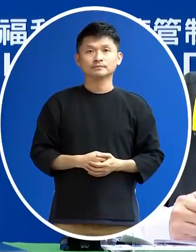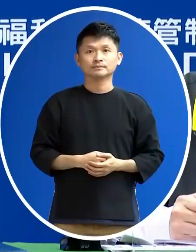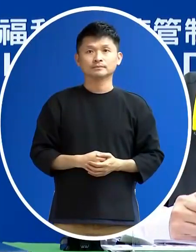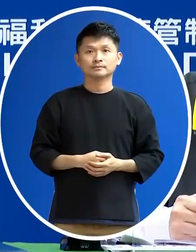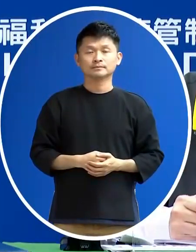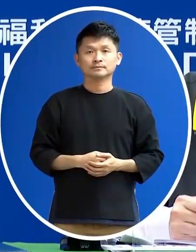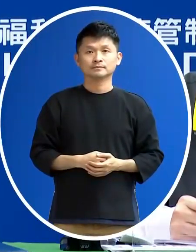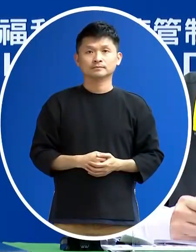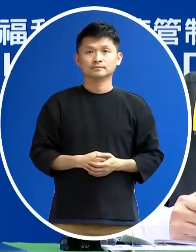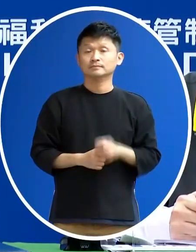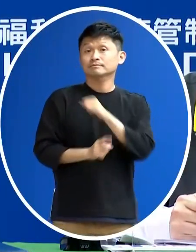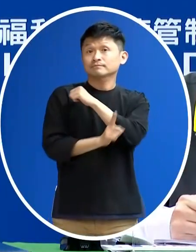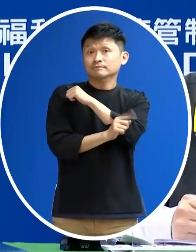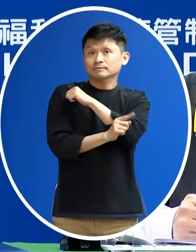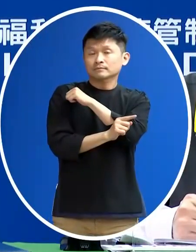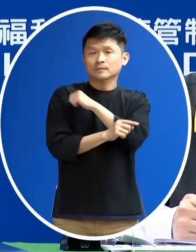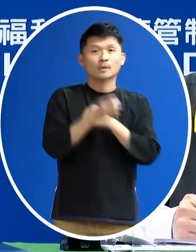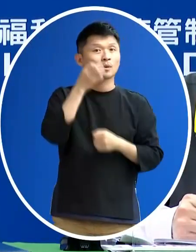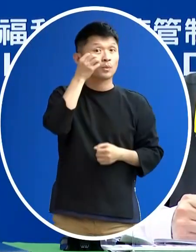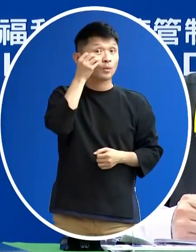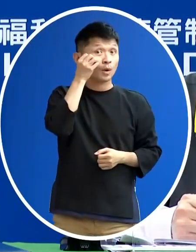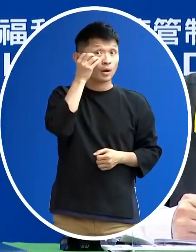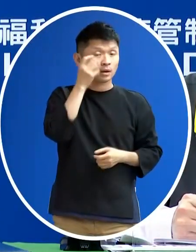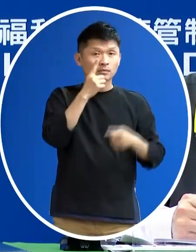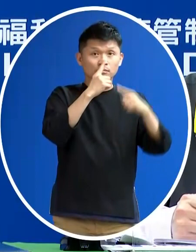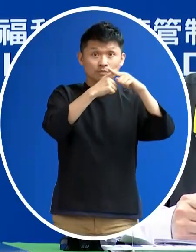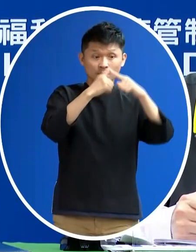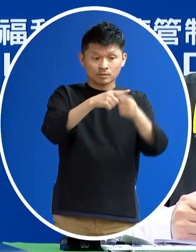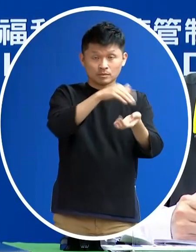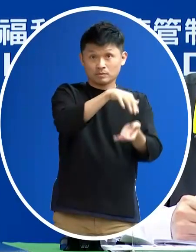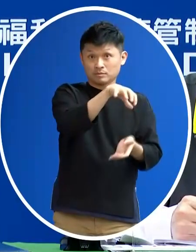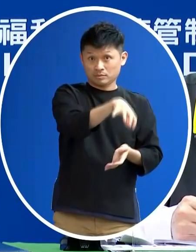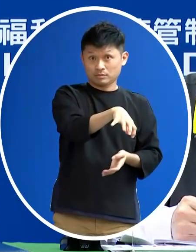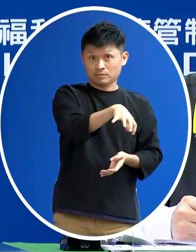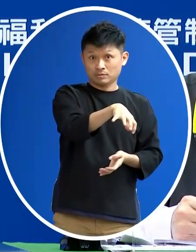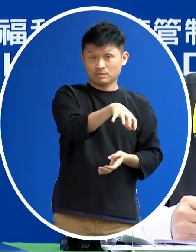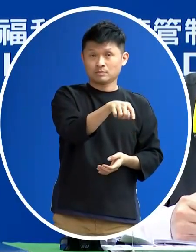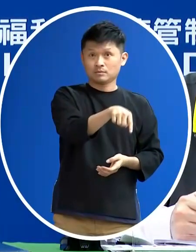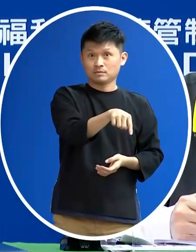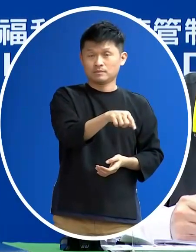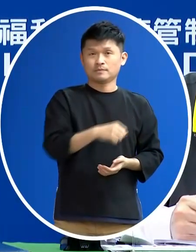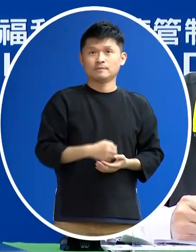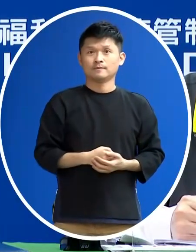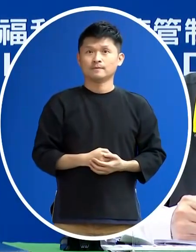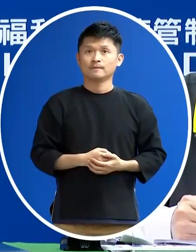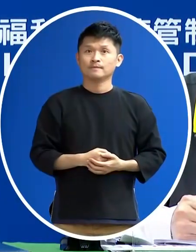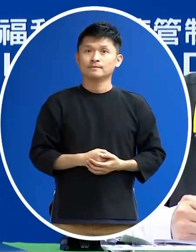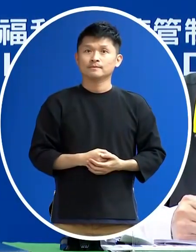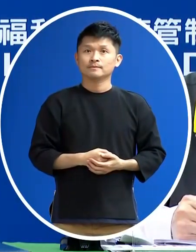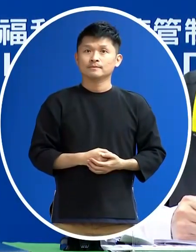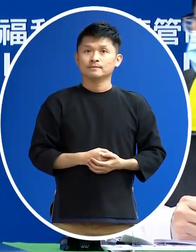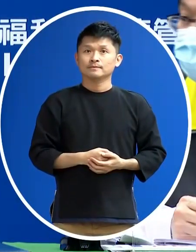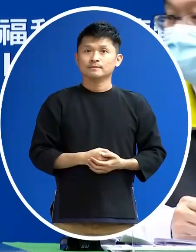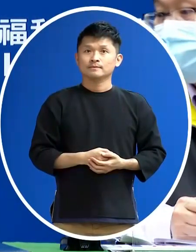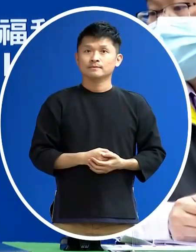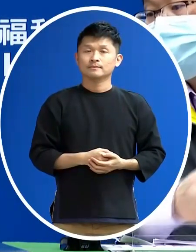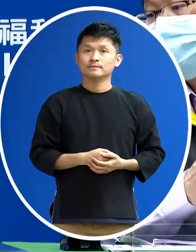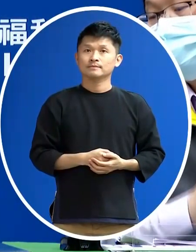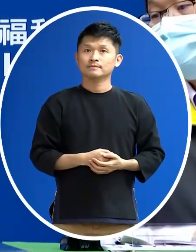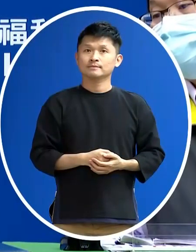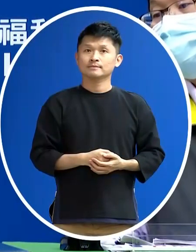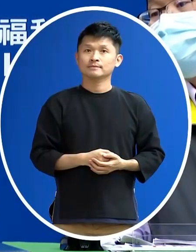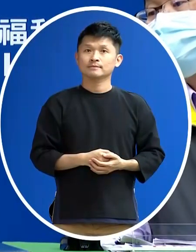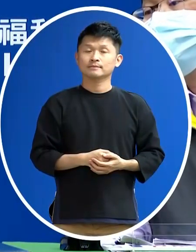那这又是有关于刚才讲说花莲的某医院，好，花莲这某医院里面，哈，他